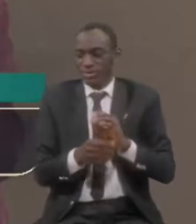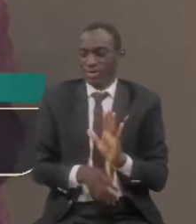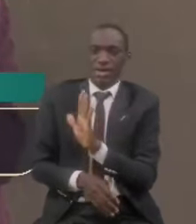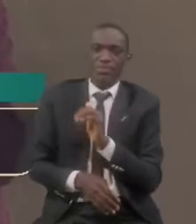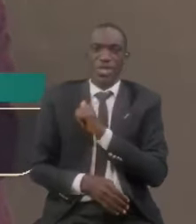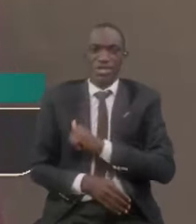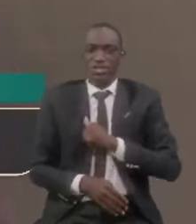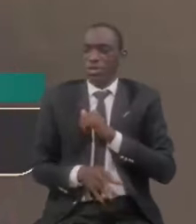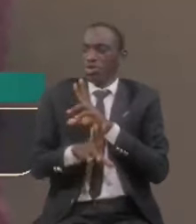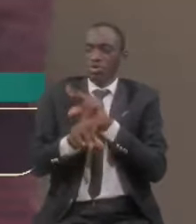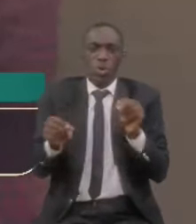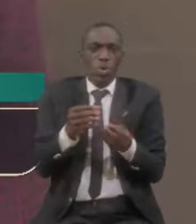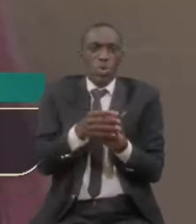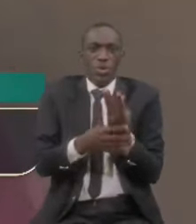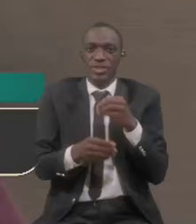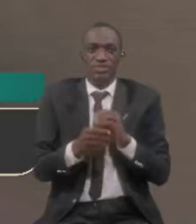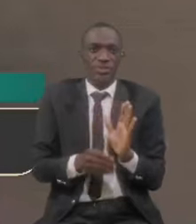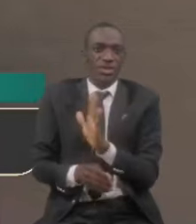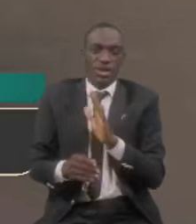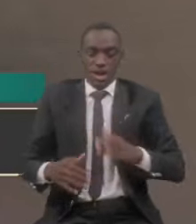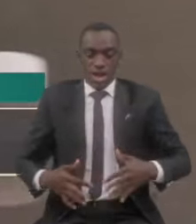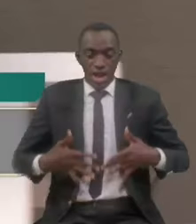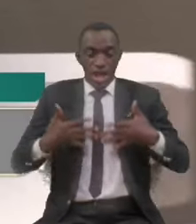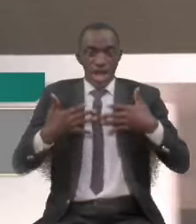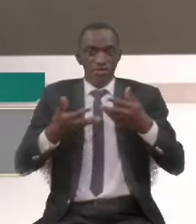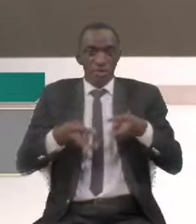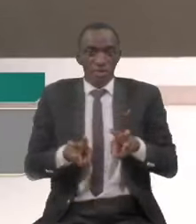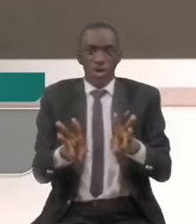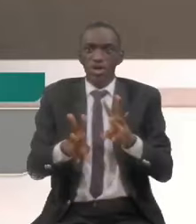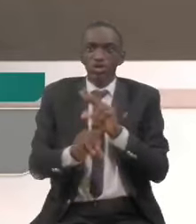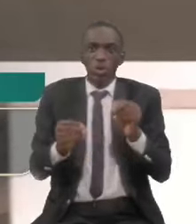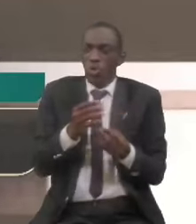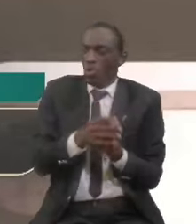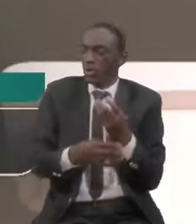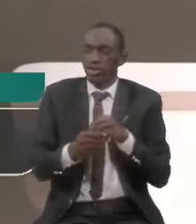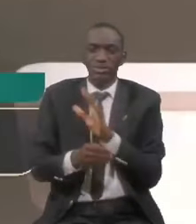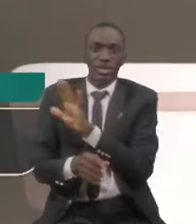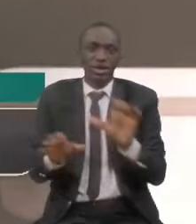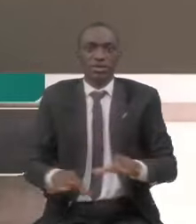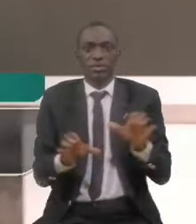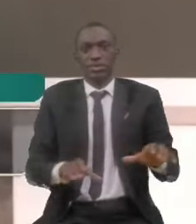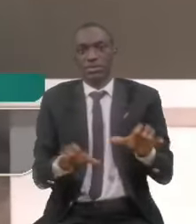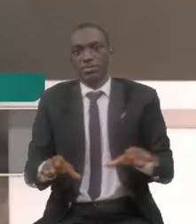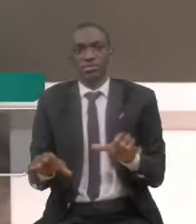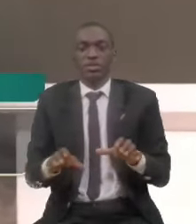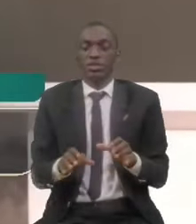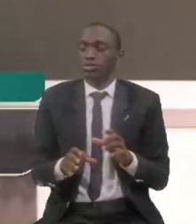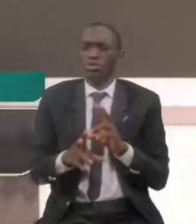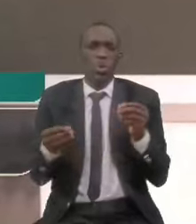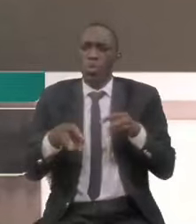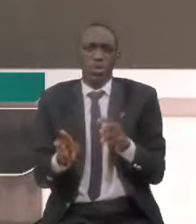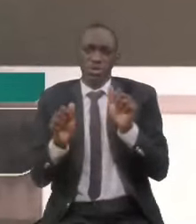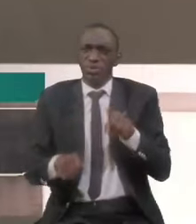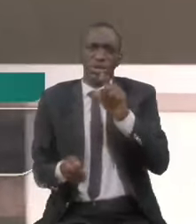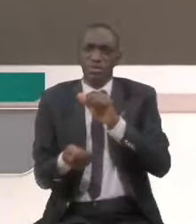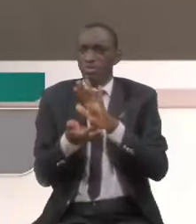de croissance dans ton attitude, dans ton style de vie. Pas de croissance dans tes activités. Ce n'est pas possible de devenir des étoiles. Si nous